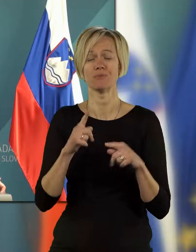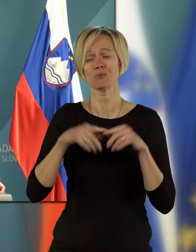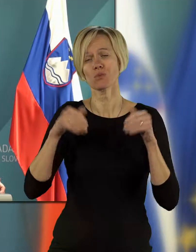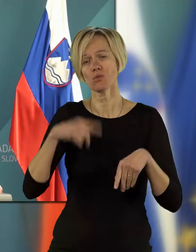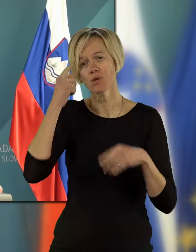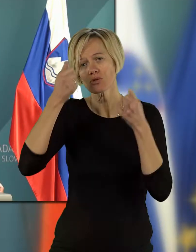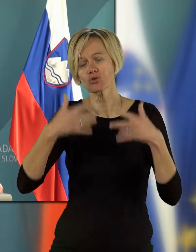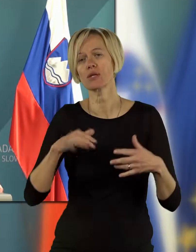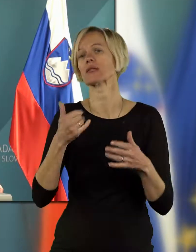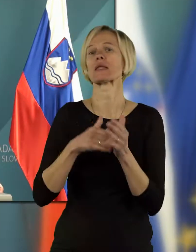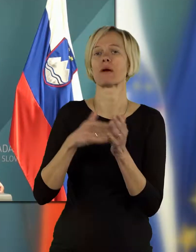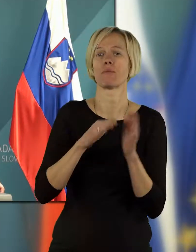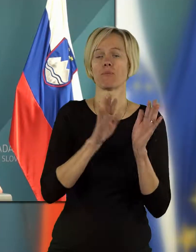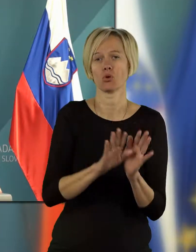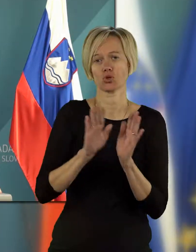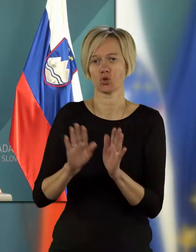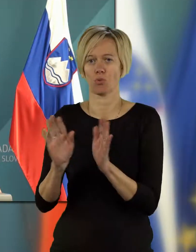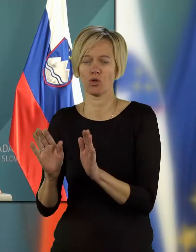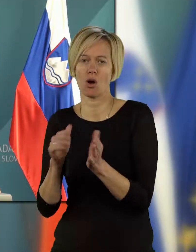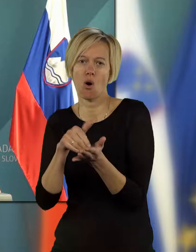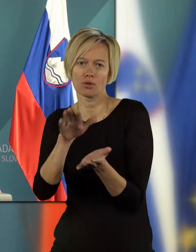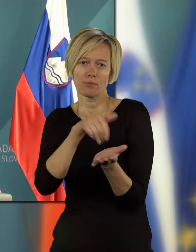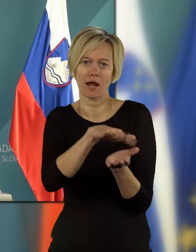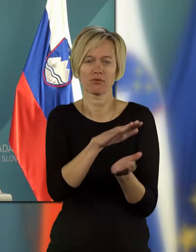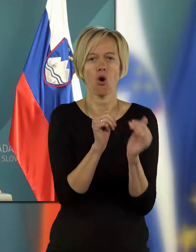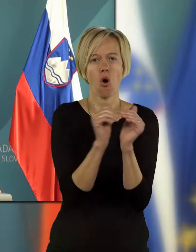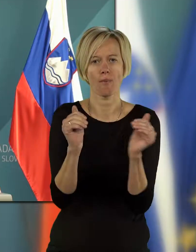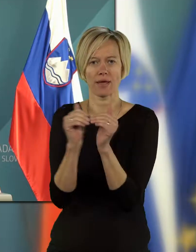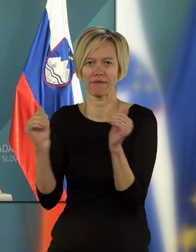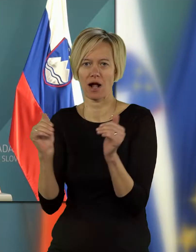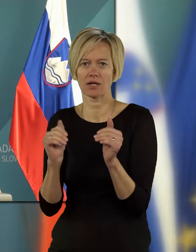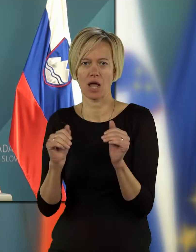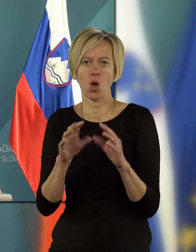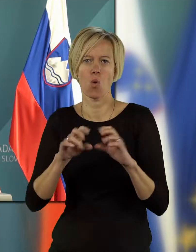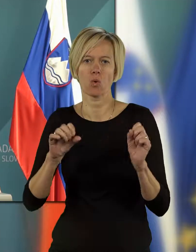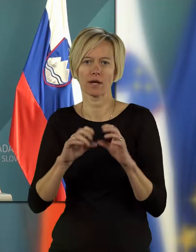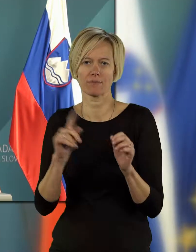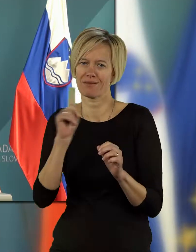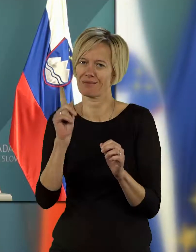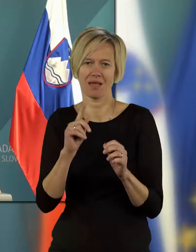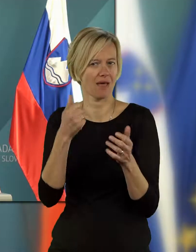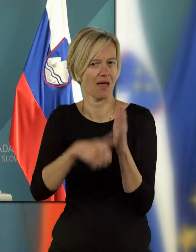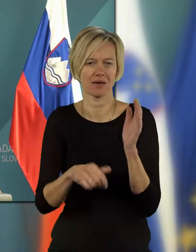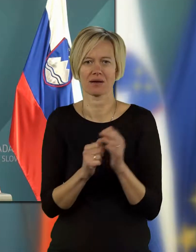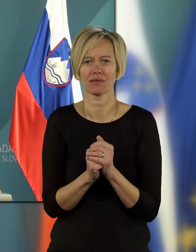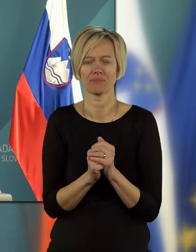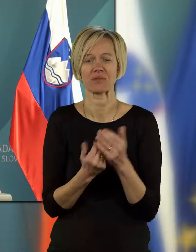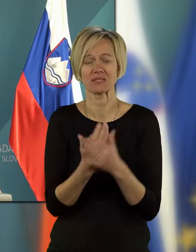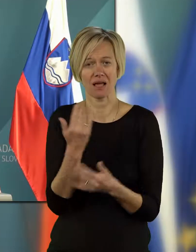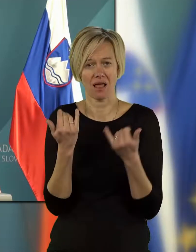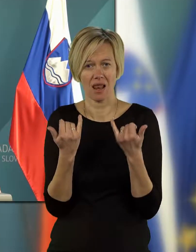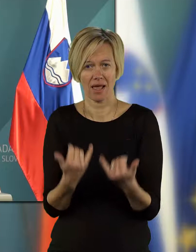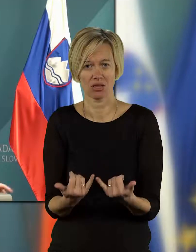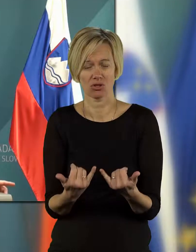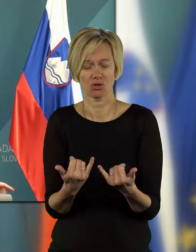pač računati s tem, da je treba postopno odpravljati omejevalne ukrepe. Ne naenkrat.